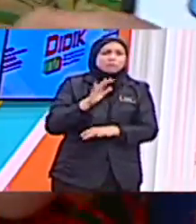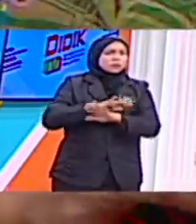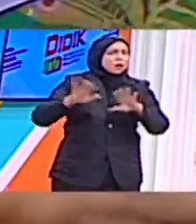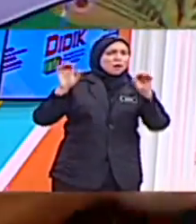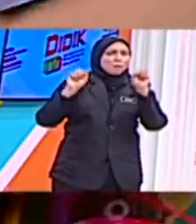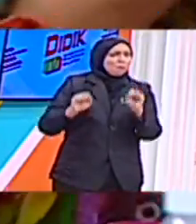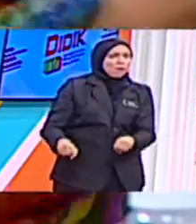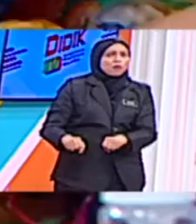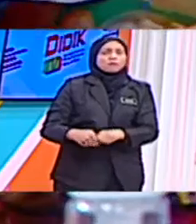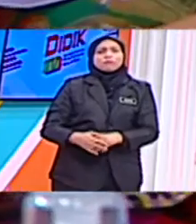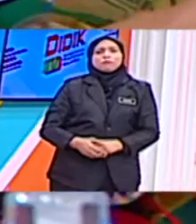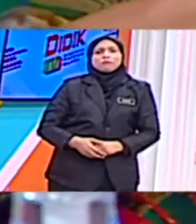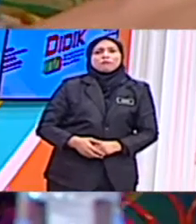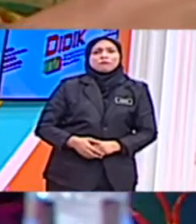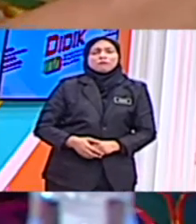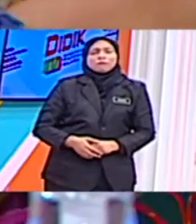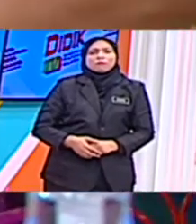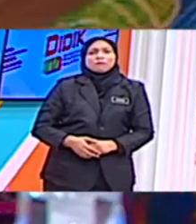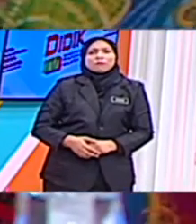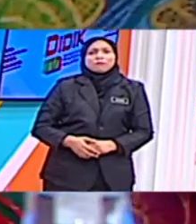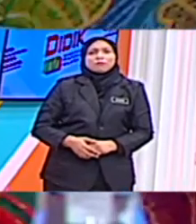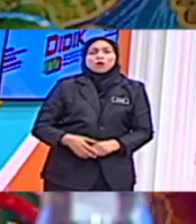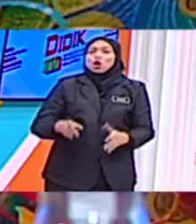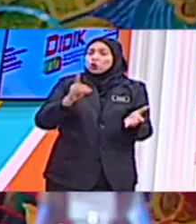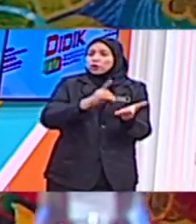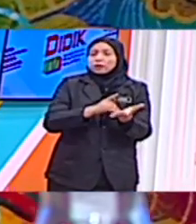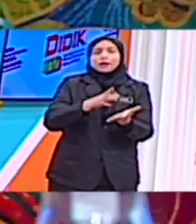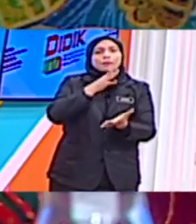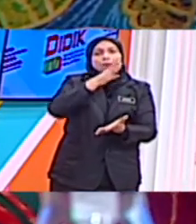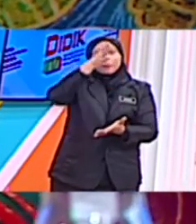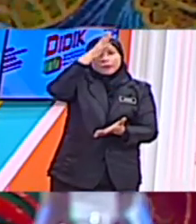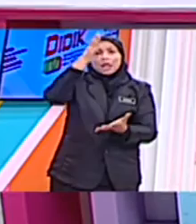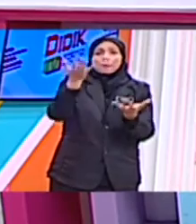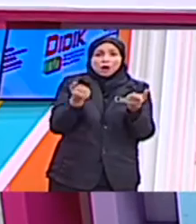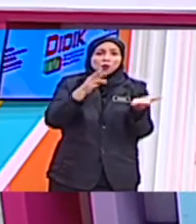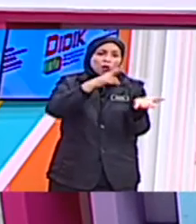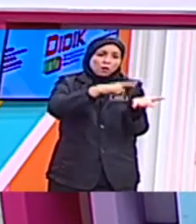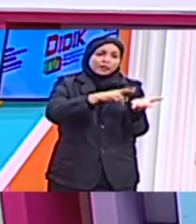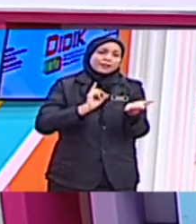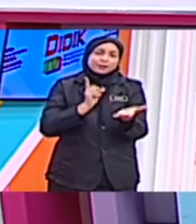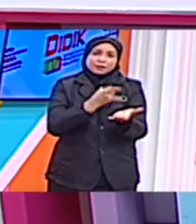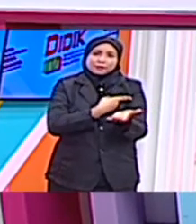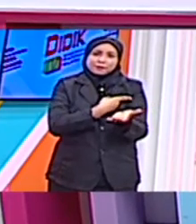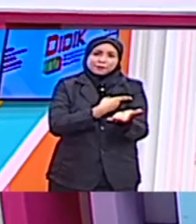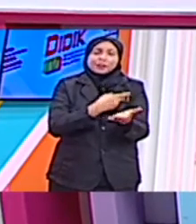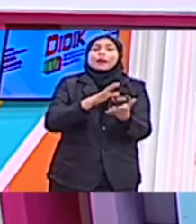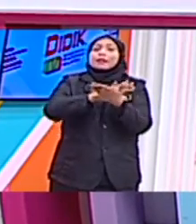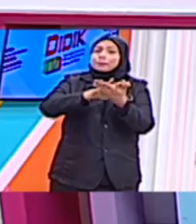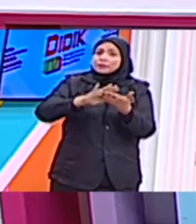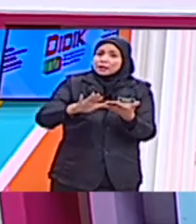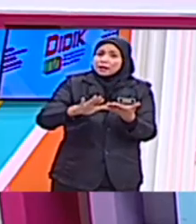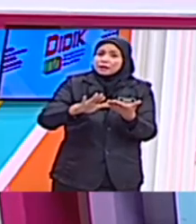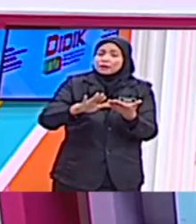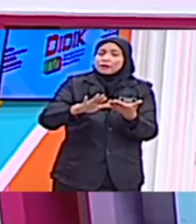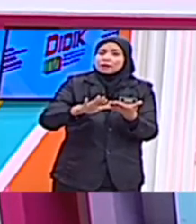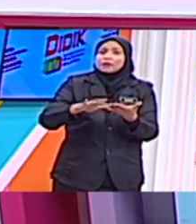Hanya 3K. Jadi 3K ni untuk kesihatan, maksudnya doktor atau ibu bapa yang nak merawat kita bolehlah. Kebersihan diri sendiri.